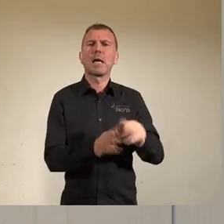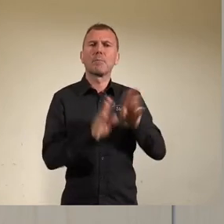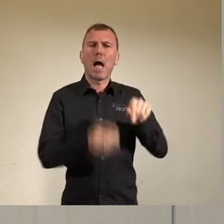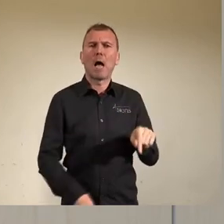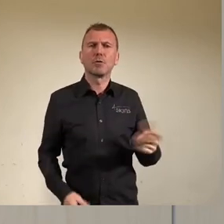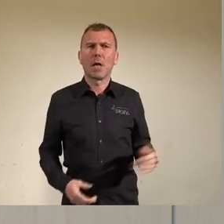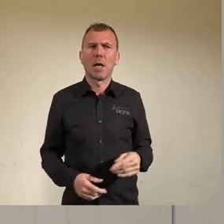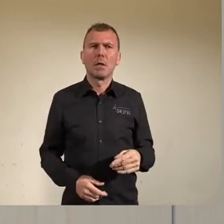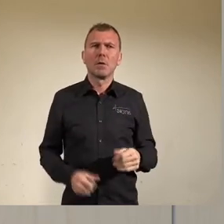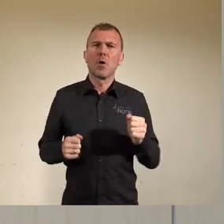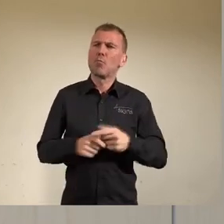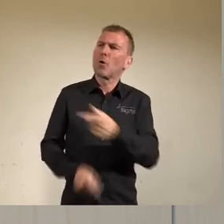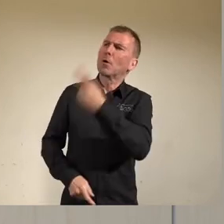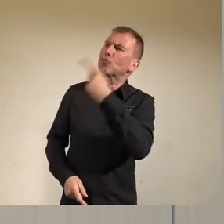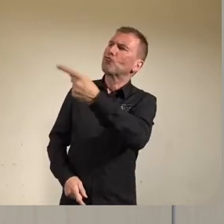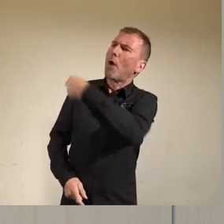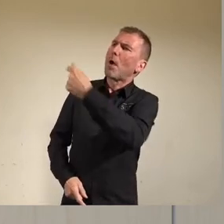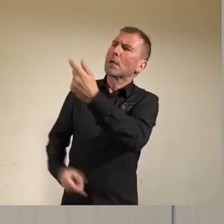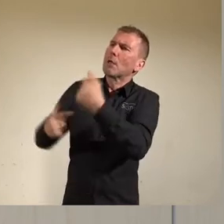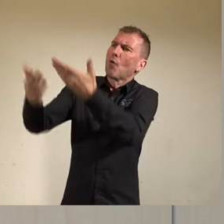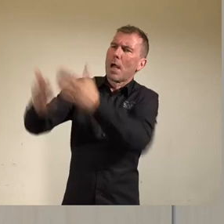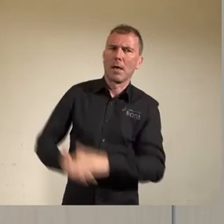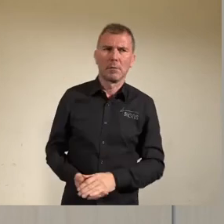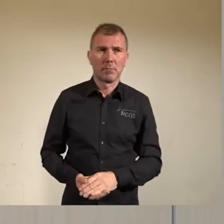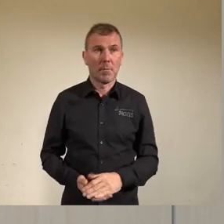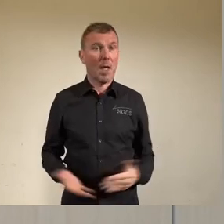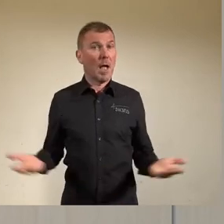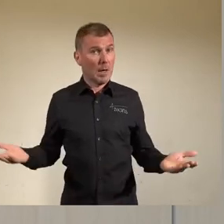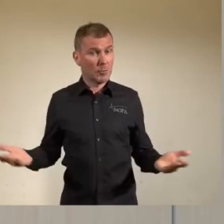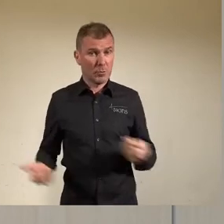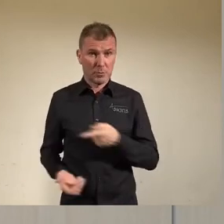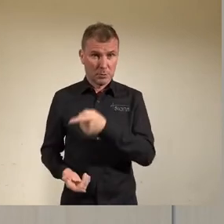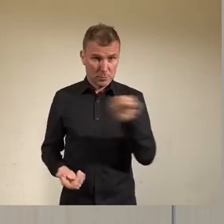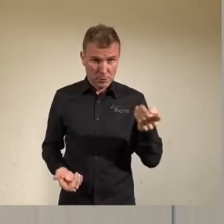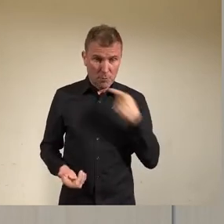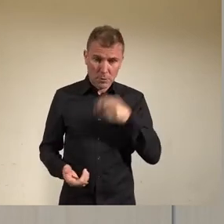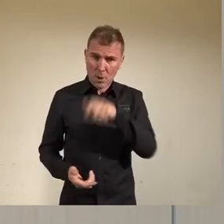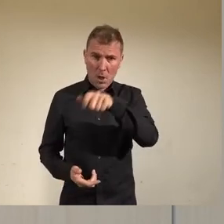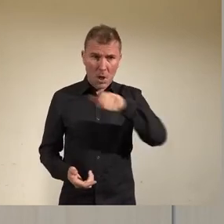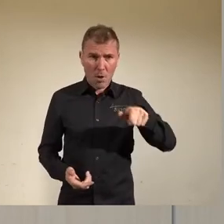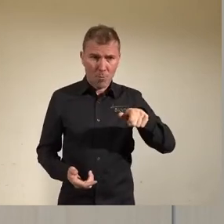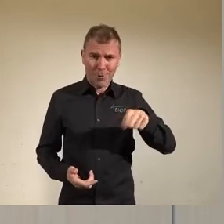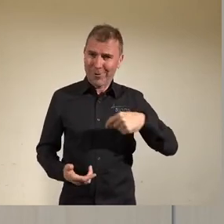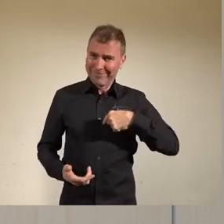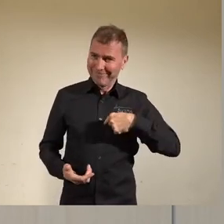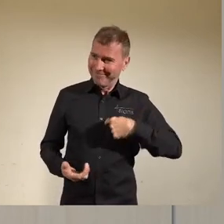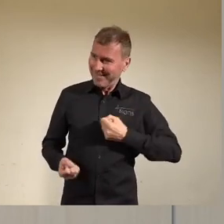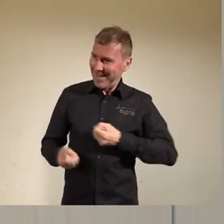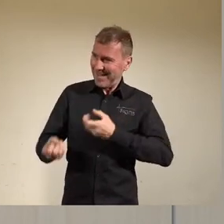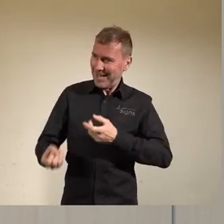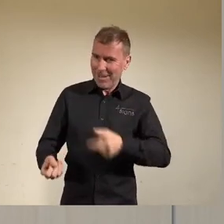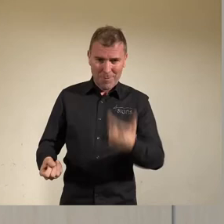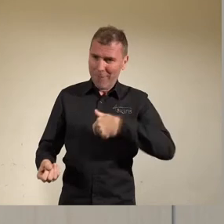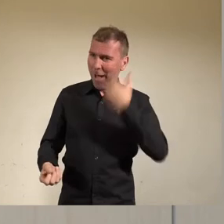OB, sehen Sie mal selber zu, wo die Kohle herkommt. Anders gesagt, Sie wollen dem Bürger das Lob für Ihre Geschenke abbringen,